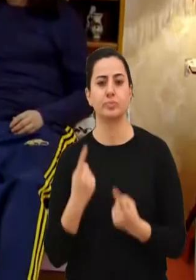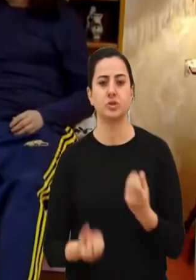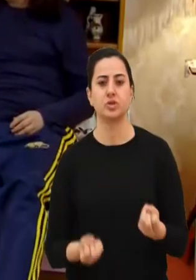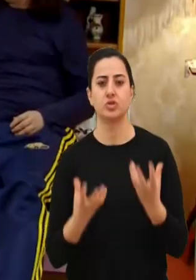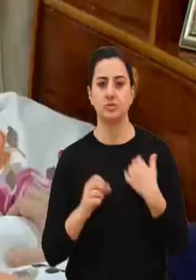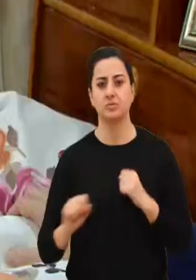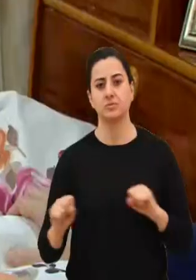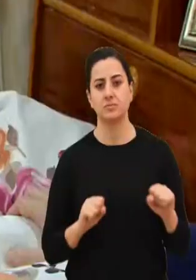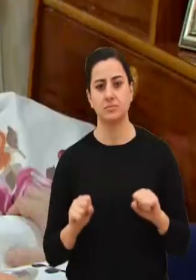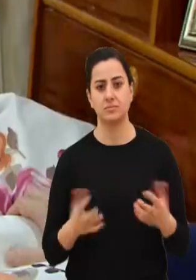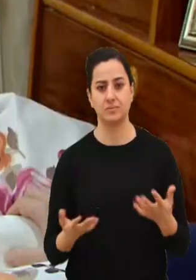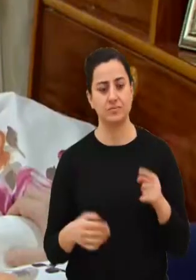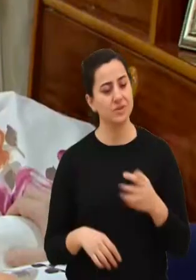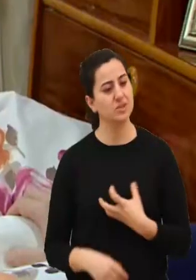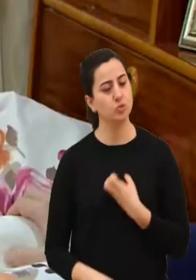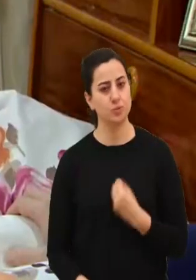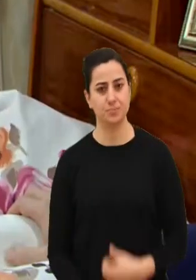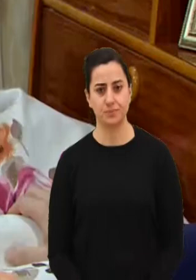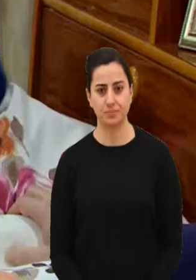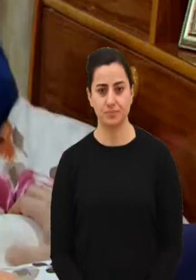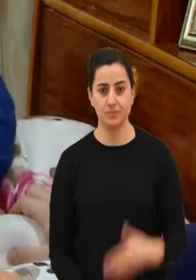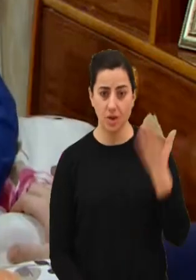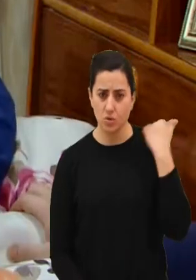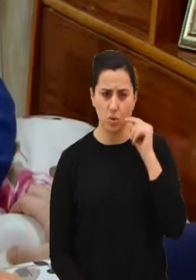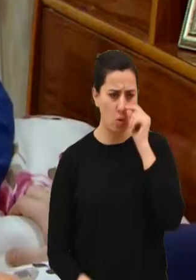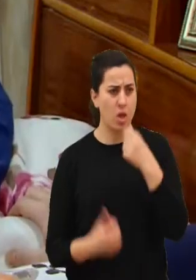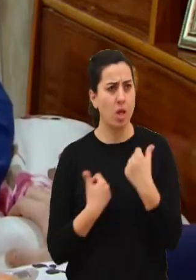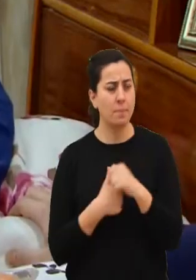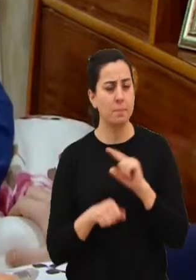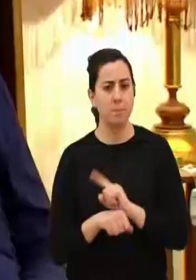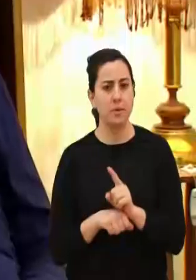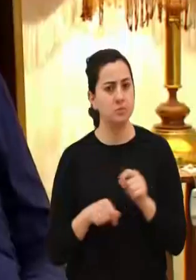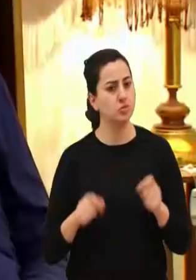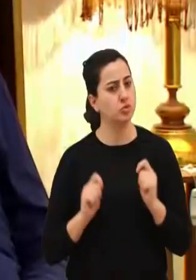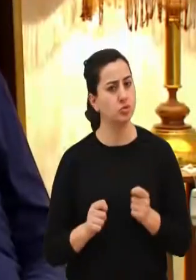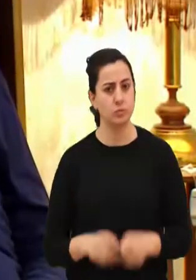arızalar çıkıyor ya. Ona çok canım sıkılıyor. Ya eskiden ne kolaymış evlenmek ya Çağatay.